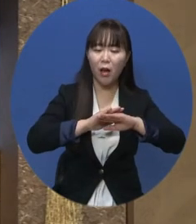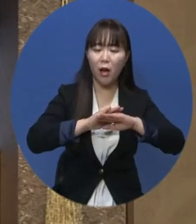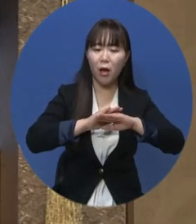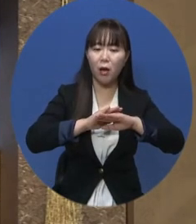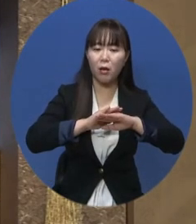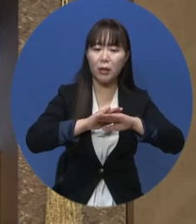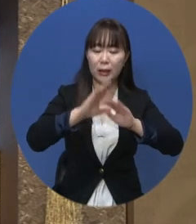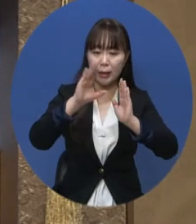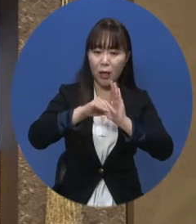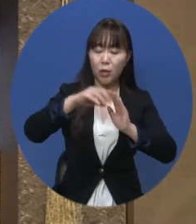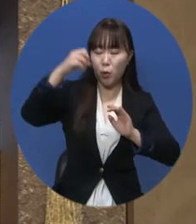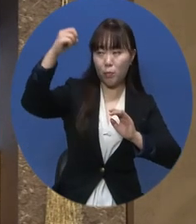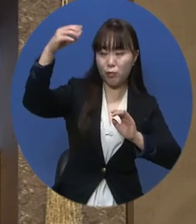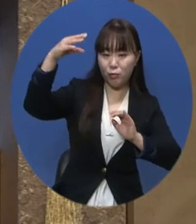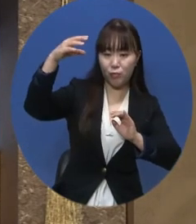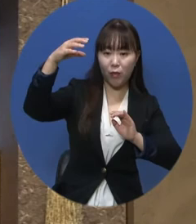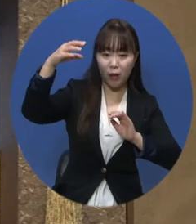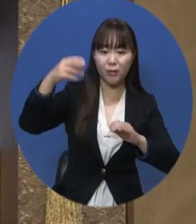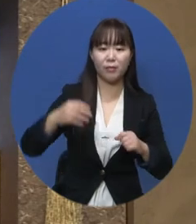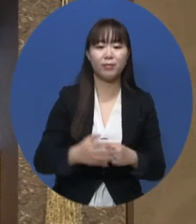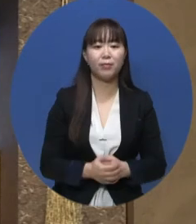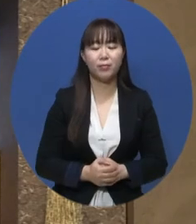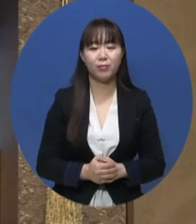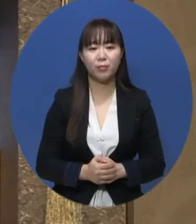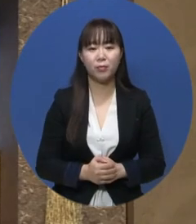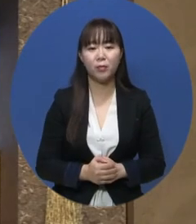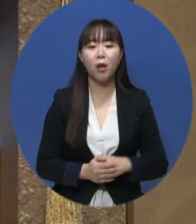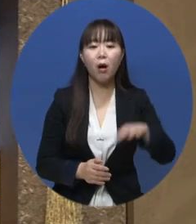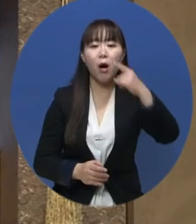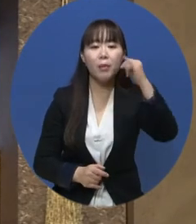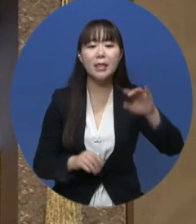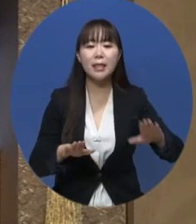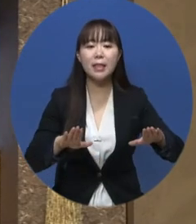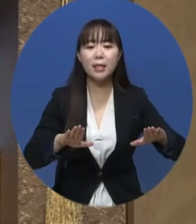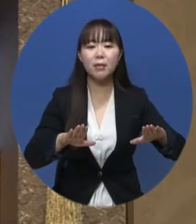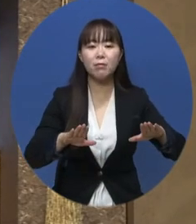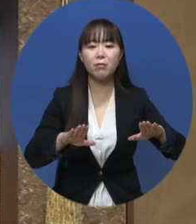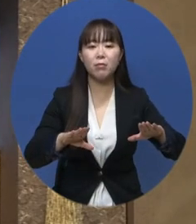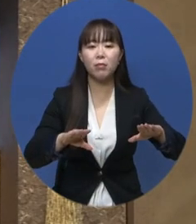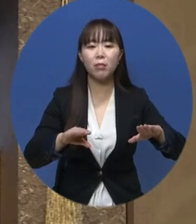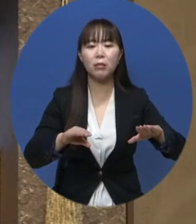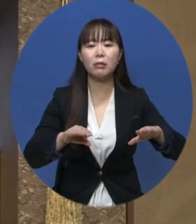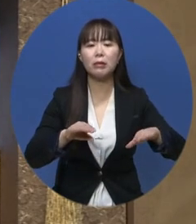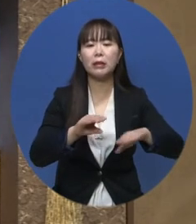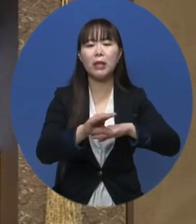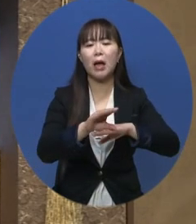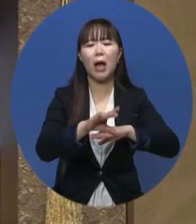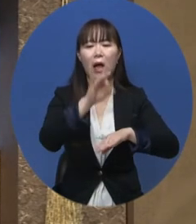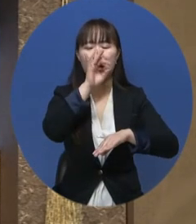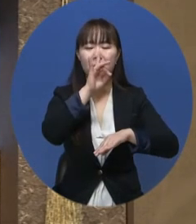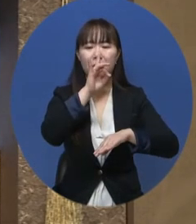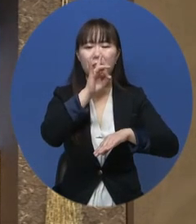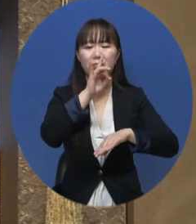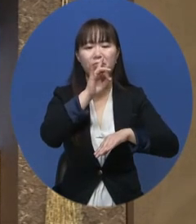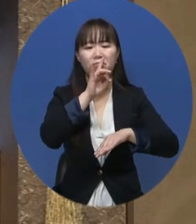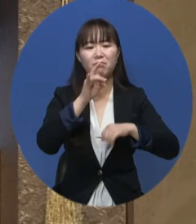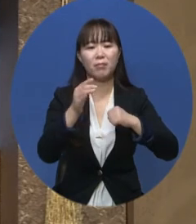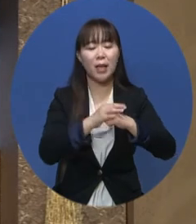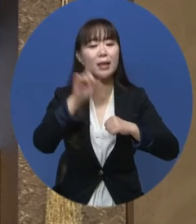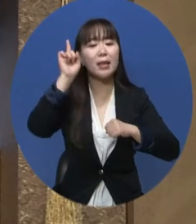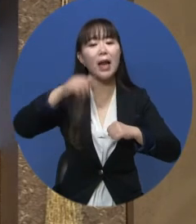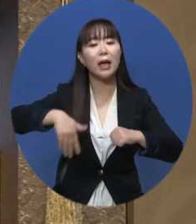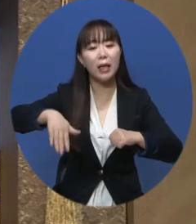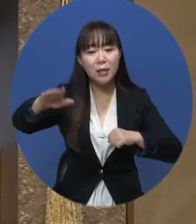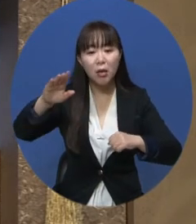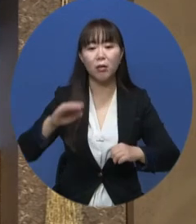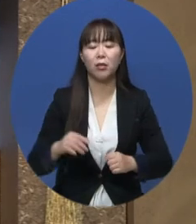네. 그럴 때는 불을 좀 켜주시고 그다음에 아 어머니 지금요 차가 떨어졌어요. 막차가 끊어졌으니까 내일